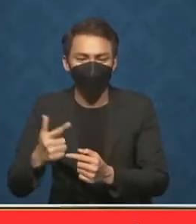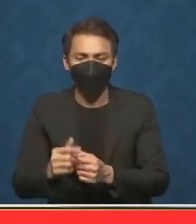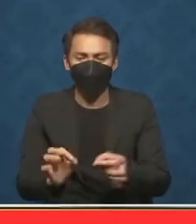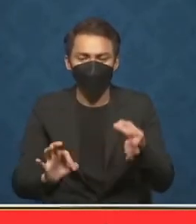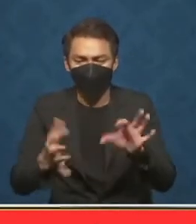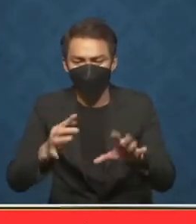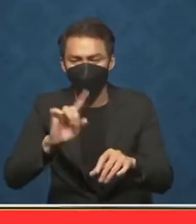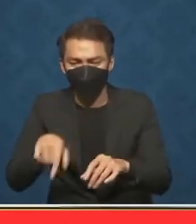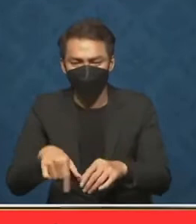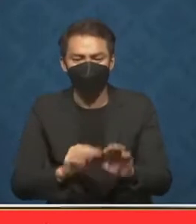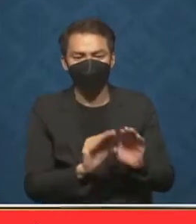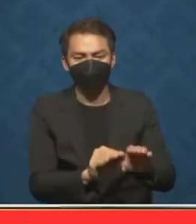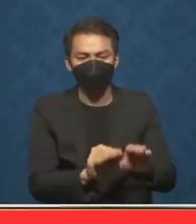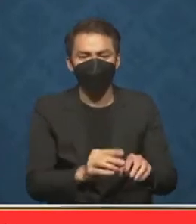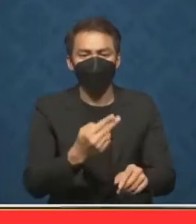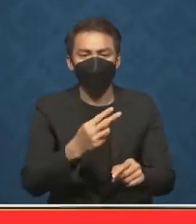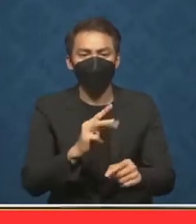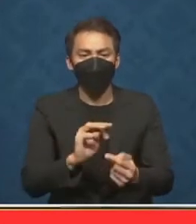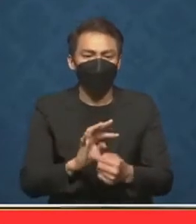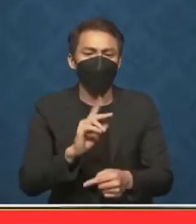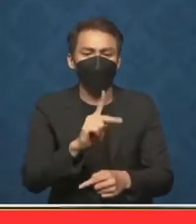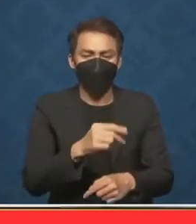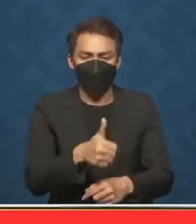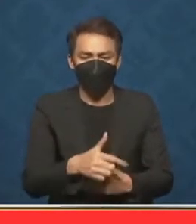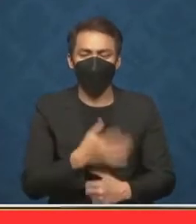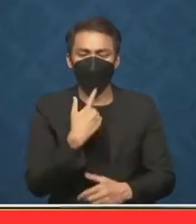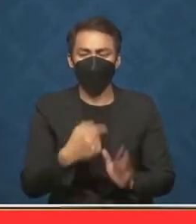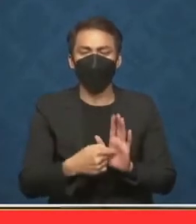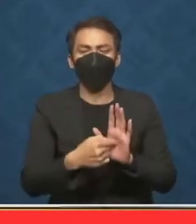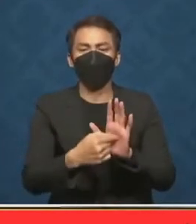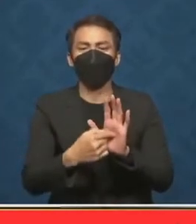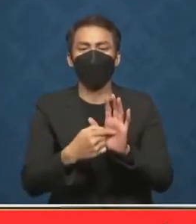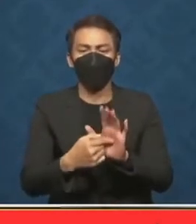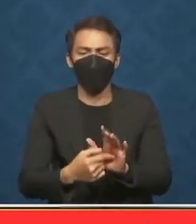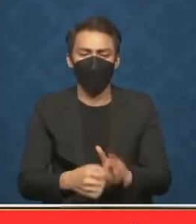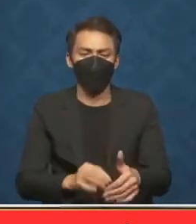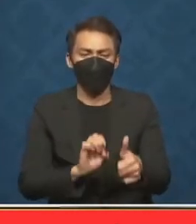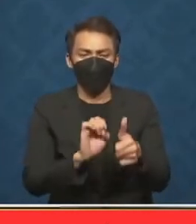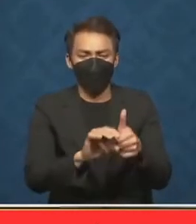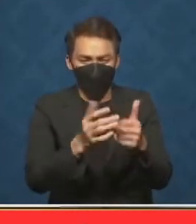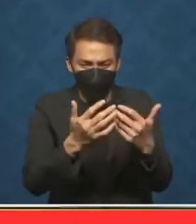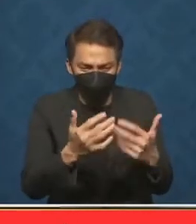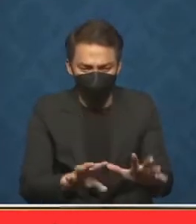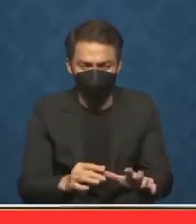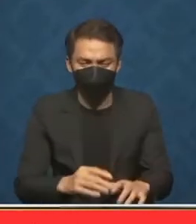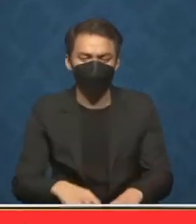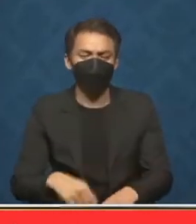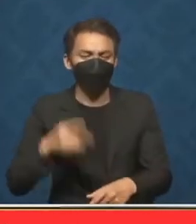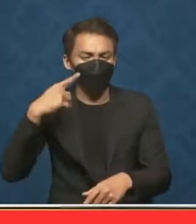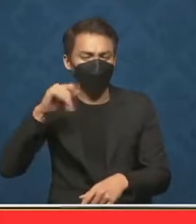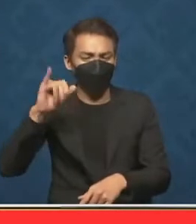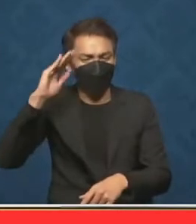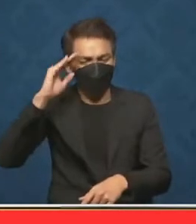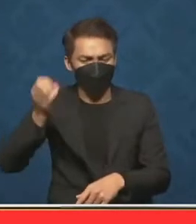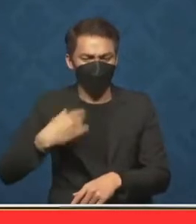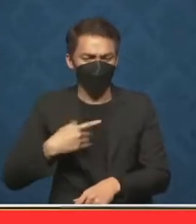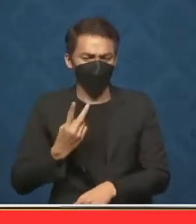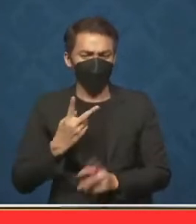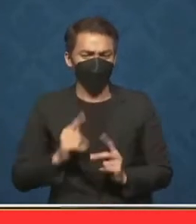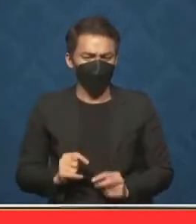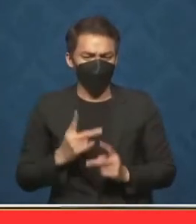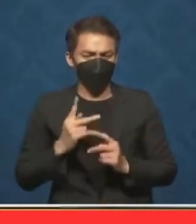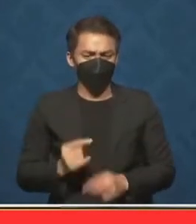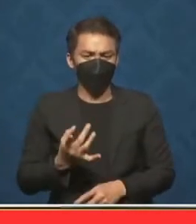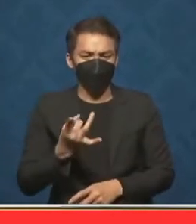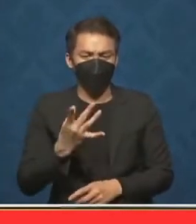นะครับอัี้คือตัวอย่างที่ผมเคยยตวอย่างแตท่านใยประยุษฟัไม่ชัดครัวาอะไรสองตัวสองตัวท่άν